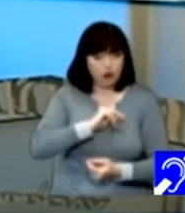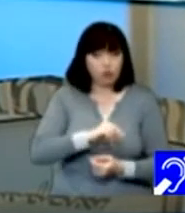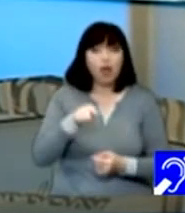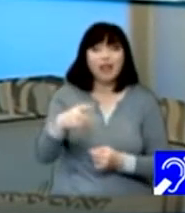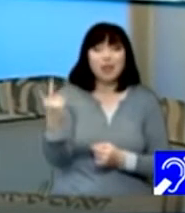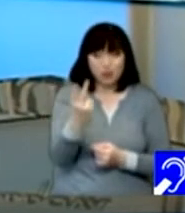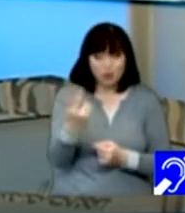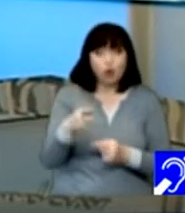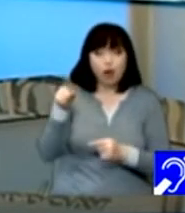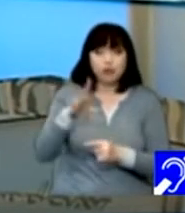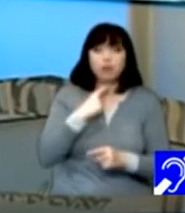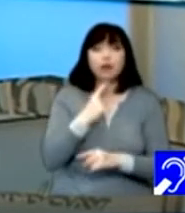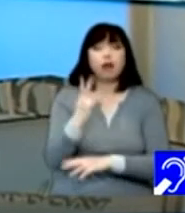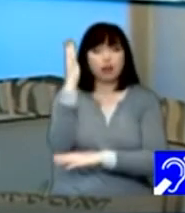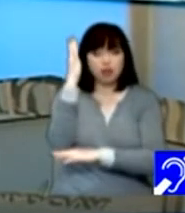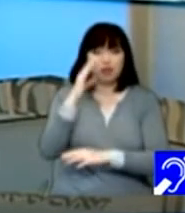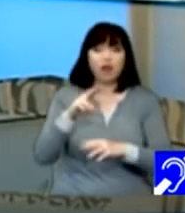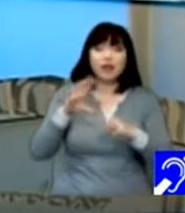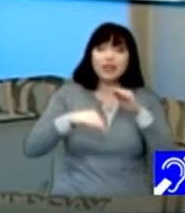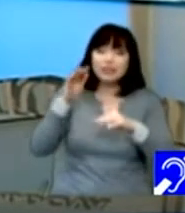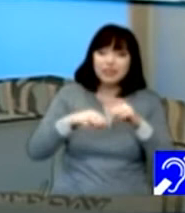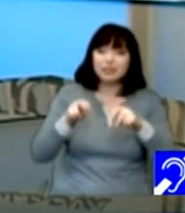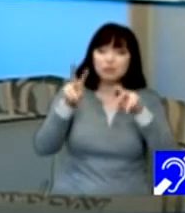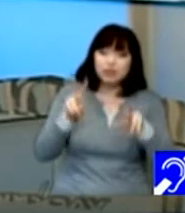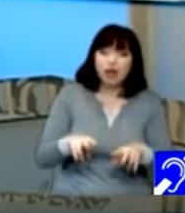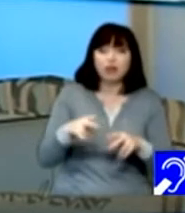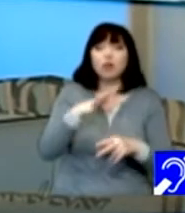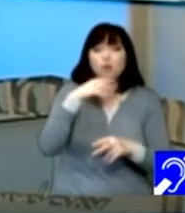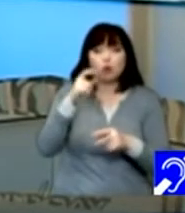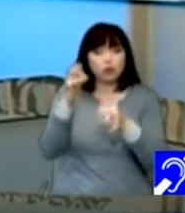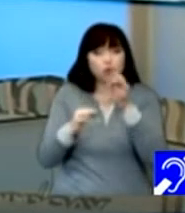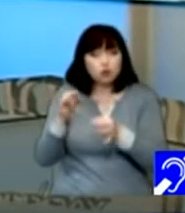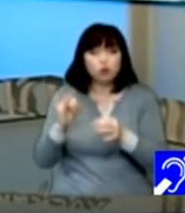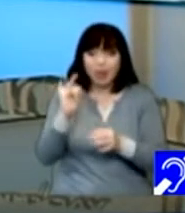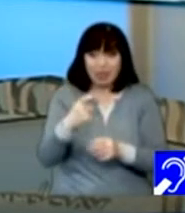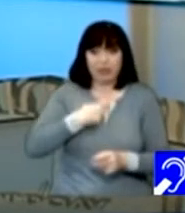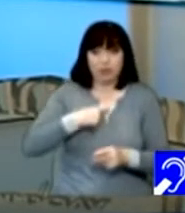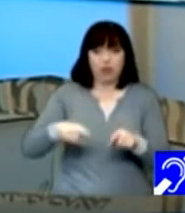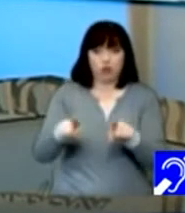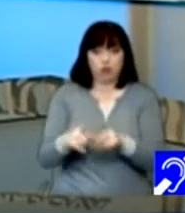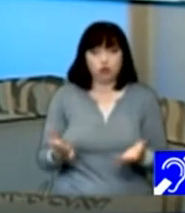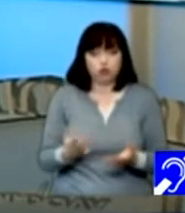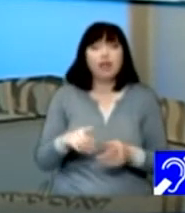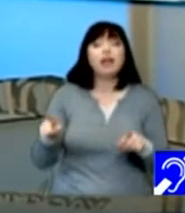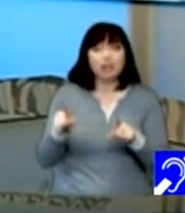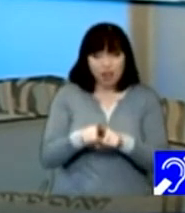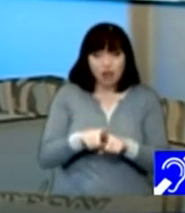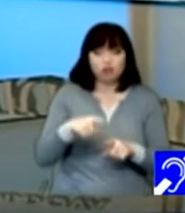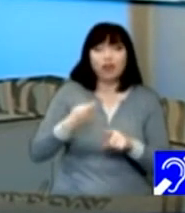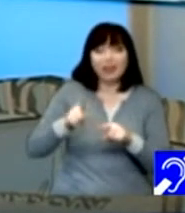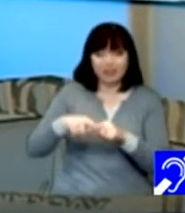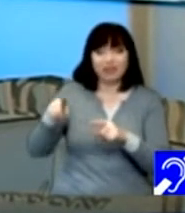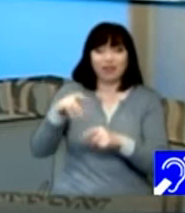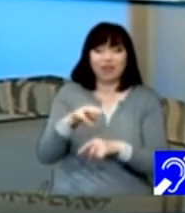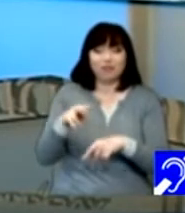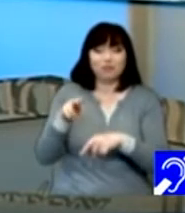votat o decizie de atribuire a unor grade de calificare mai multor judecători, inclusiv și pentru ei. Între timp, inspectorii de integritate au